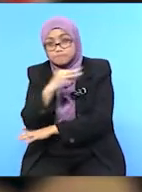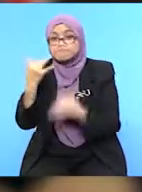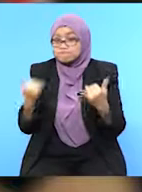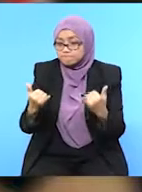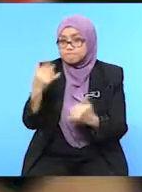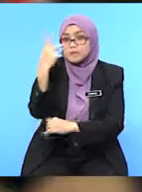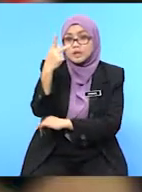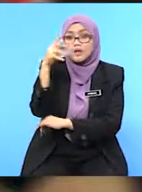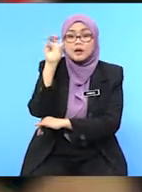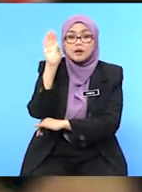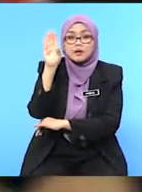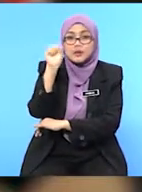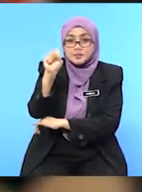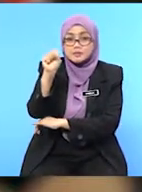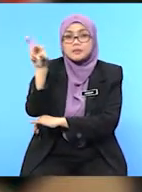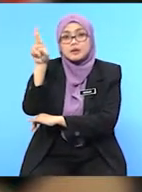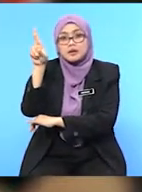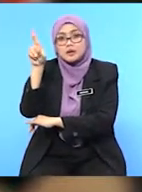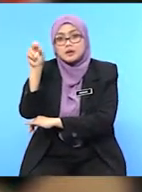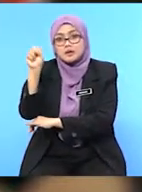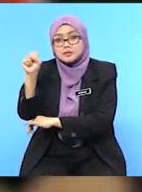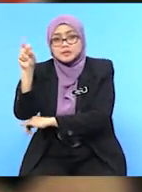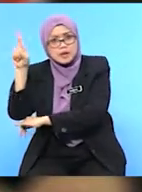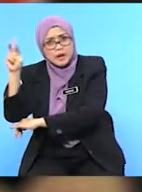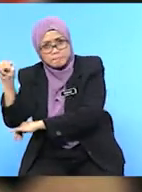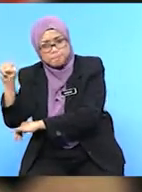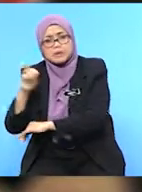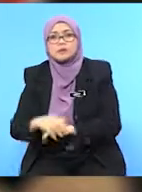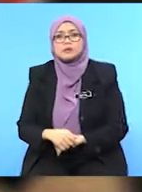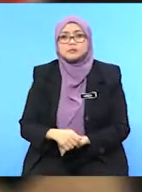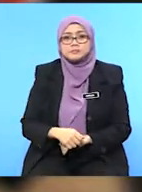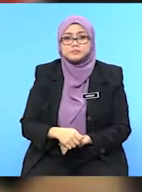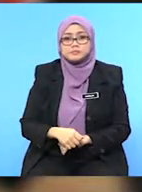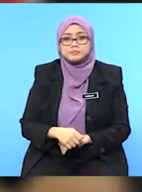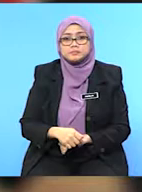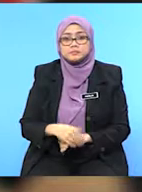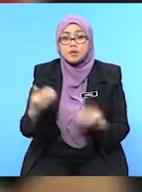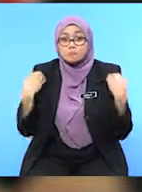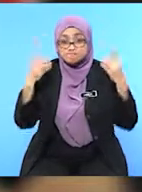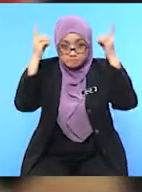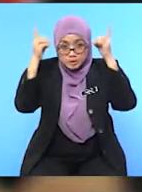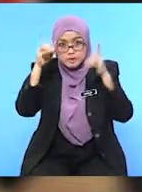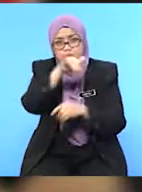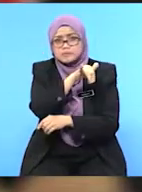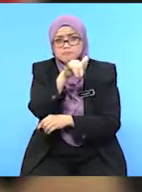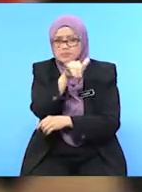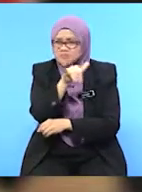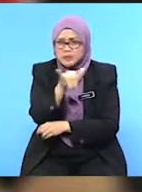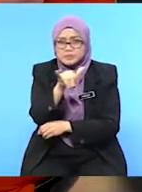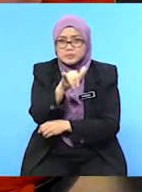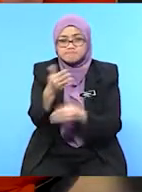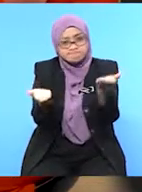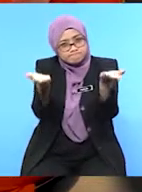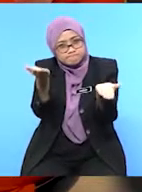duduk reinisa 9 jamur pekena kesinambungan kurikulum sekolah rendah yang menekankan punya dikasihin Bang dan bersepadu dalam kalangan